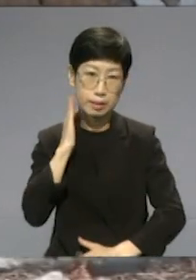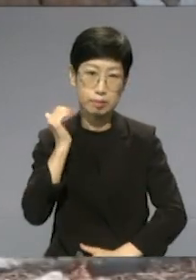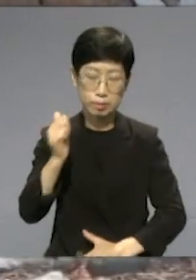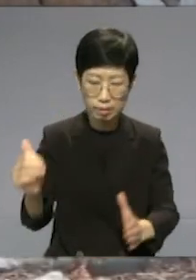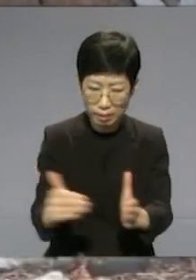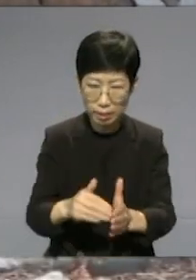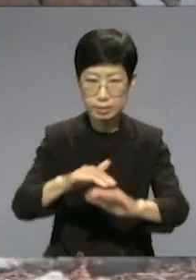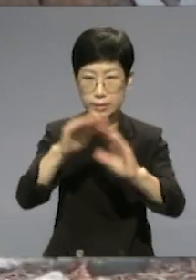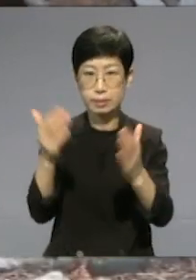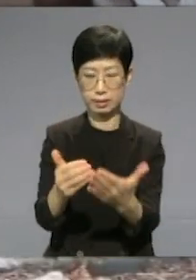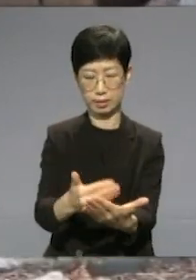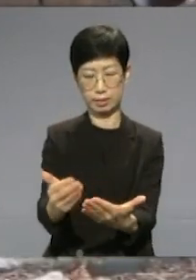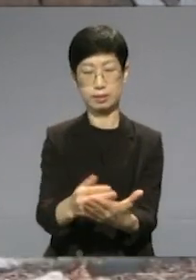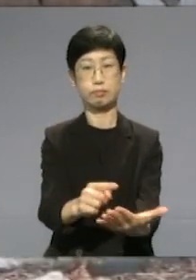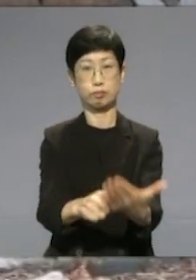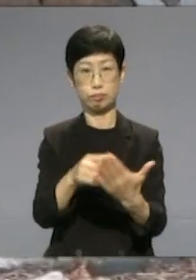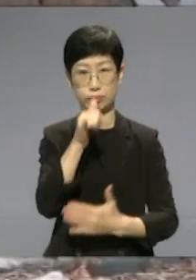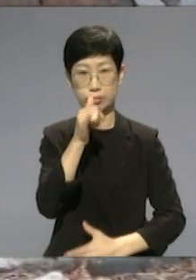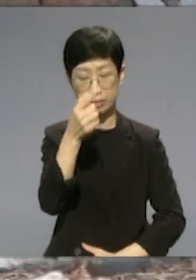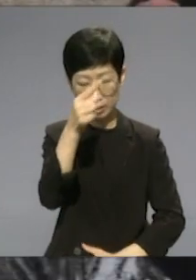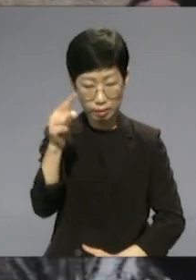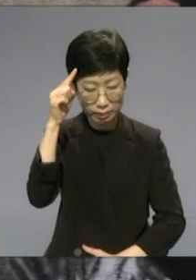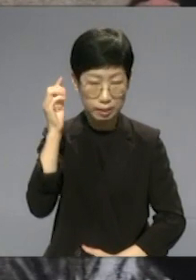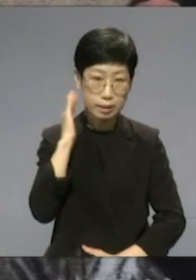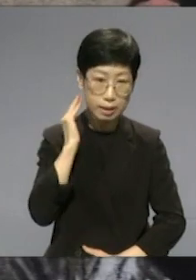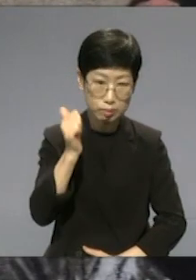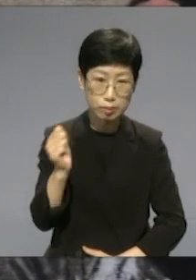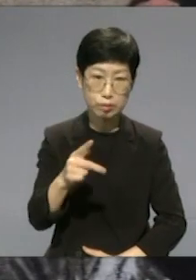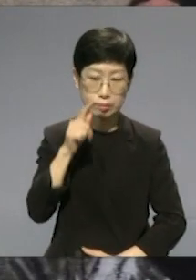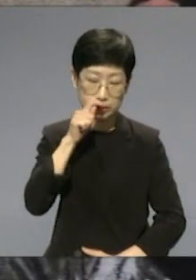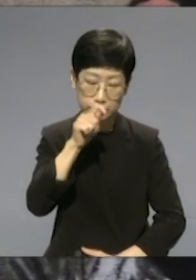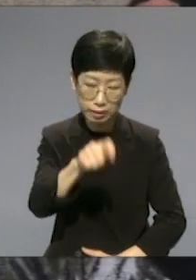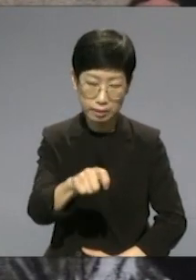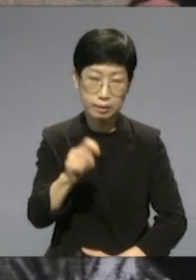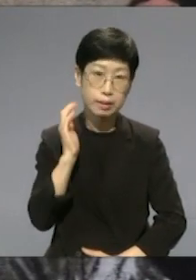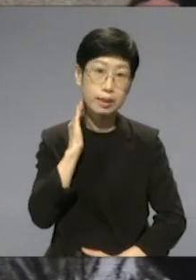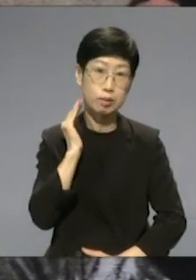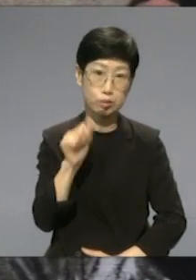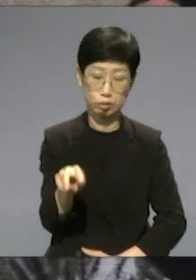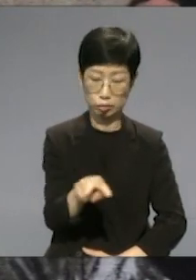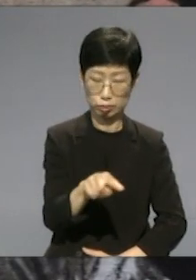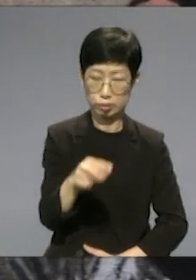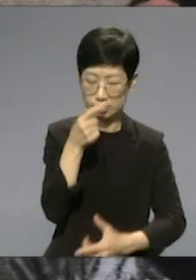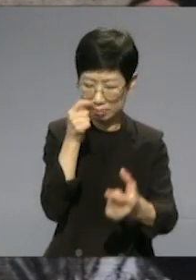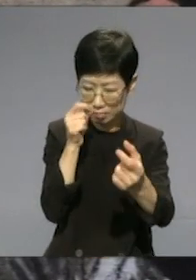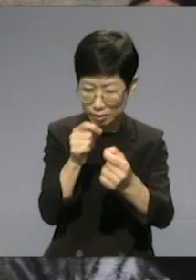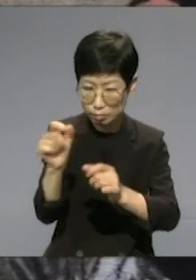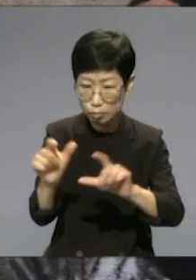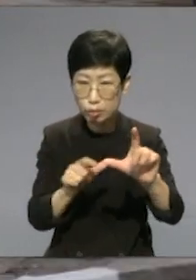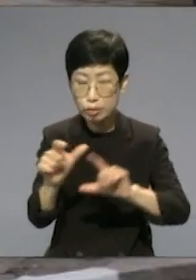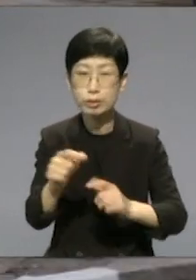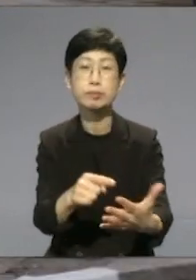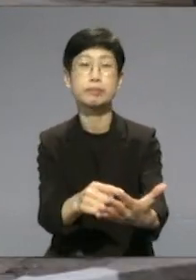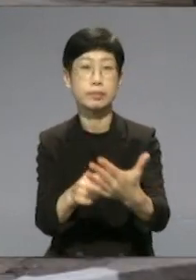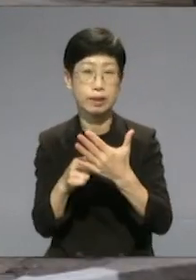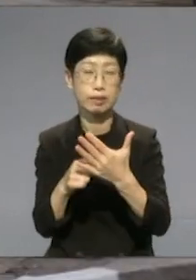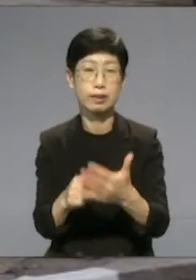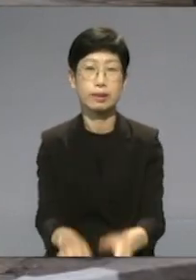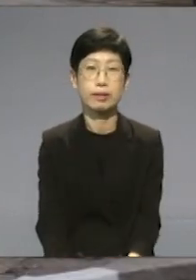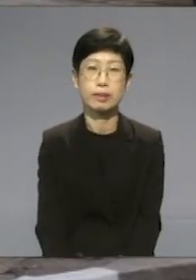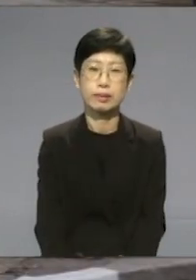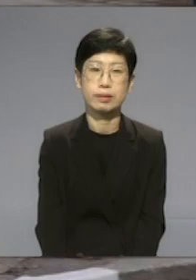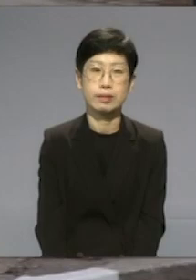대통령까지 심지어 푸틴 러시아 대통령과 젤렌스키 우크라이나 대통령은 어찌나 치는지 어깨동무를 한